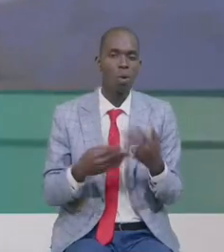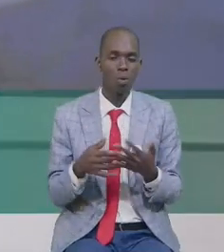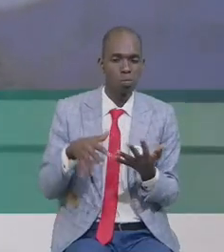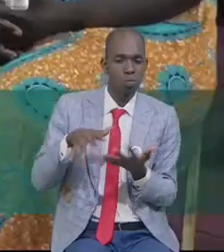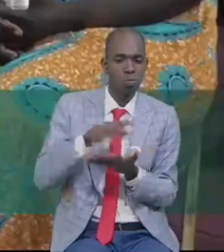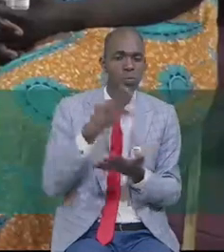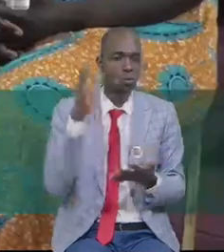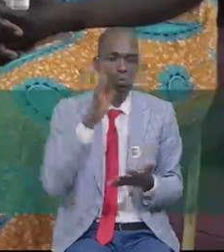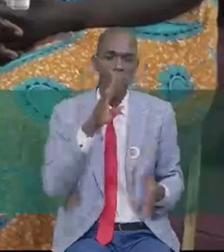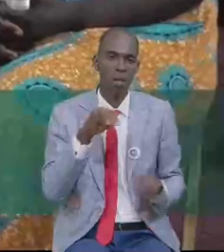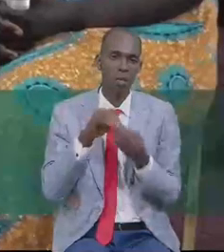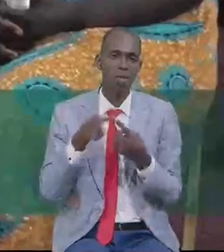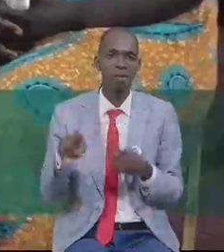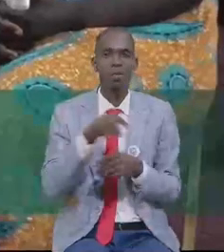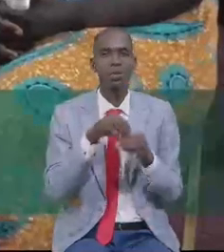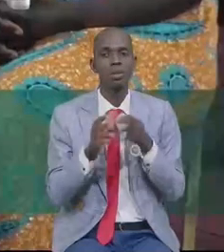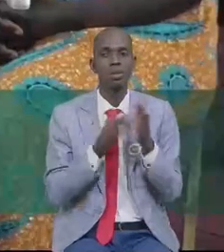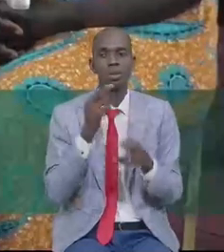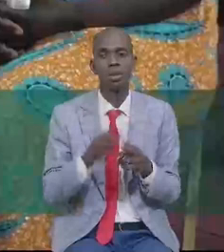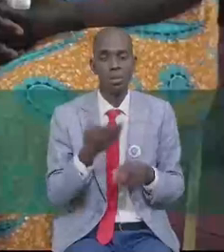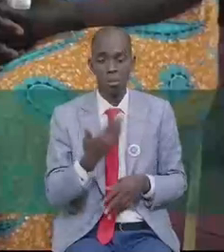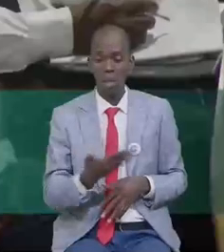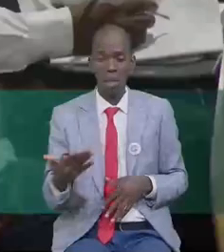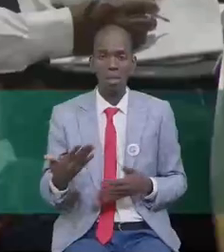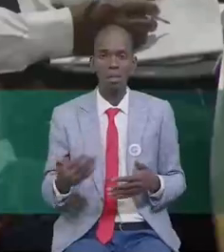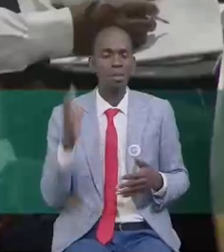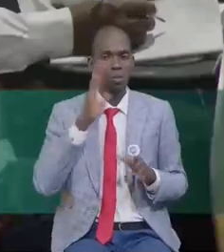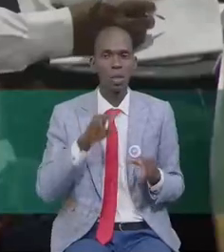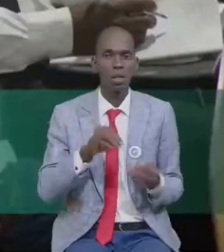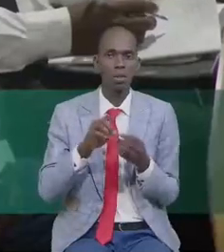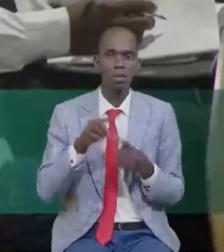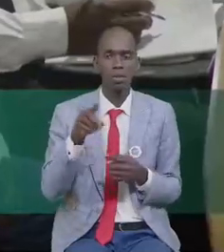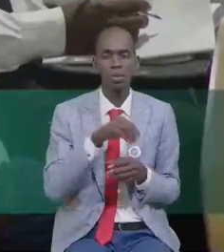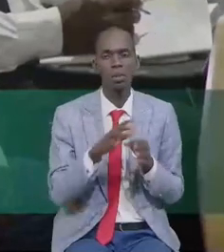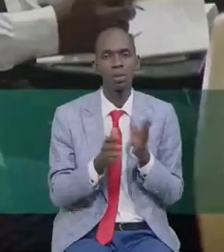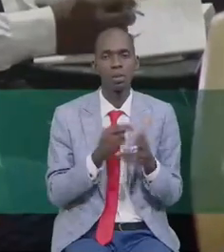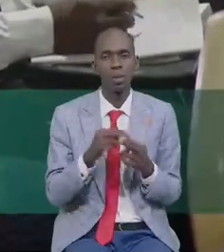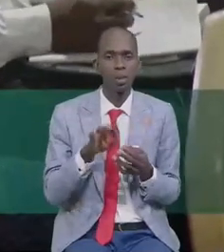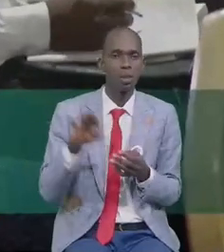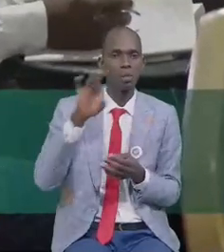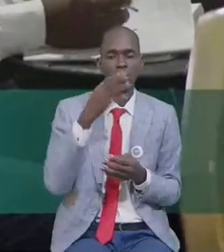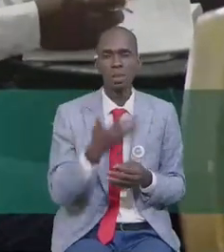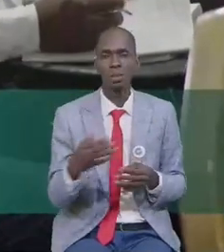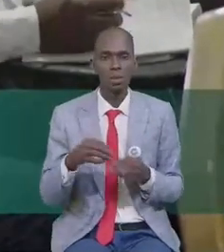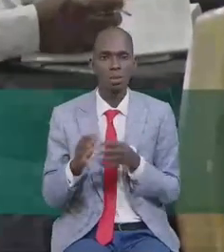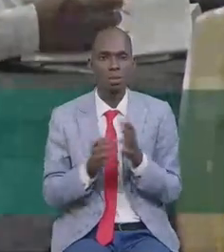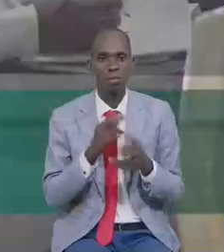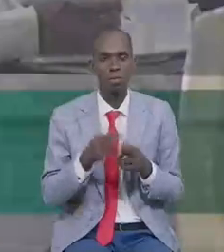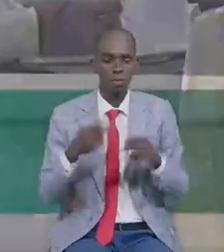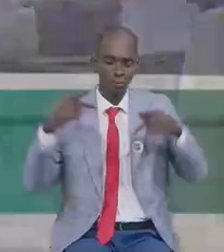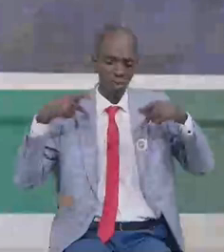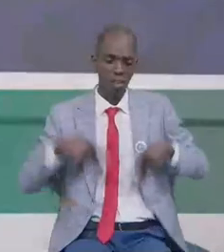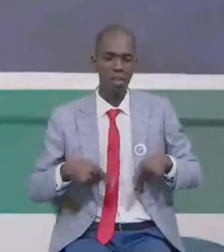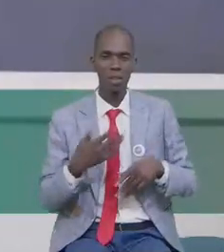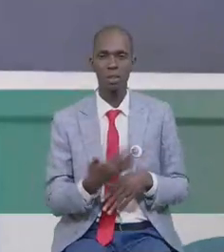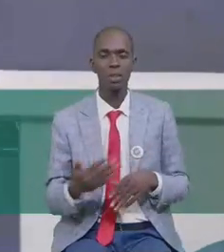ajoutées. Les choses matérielles, les choses spirituelles, les choses personnelles, tous les besoins de votre